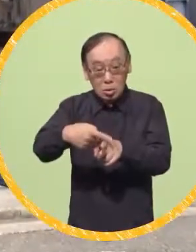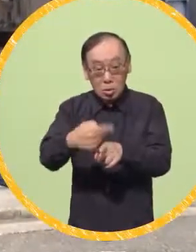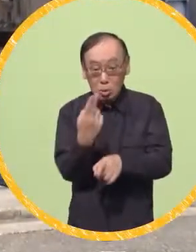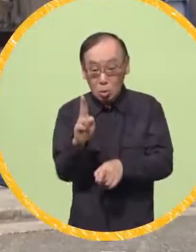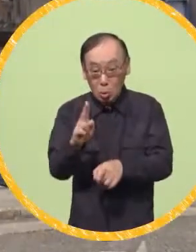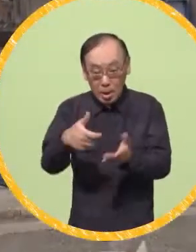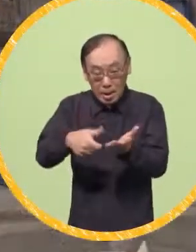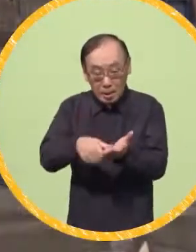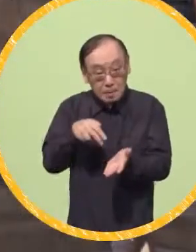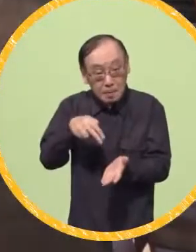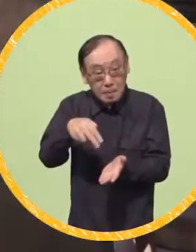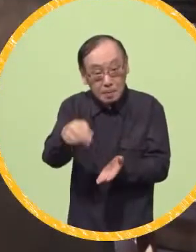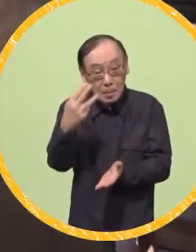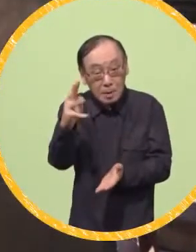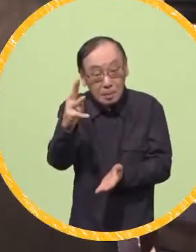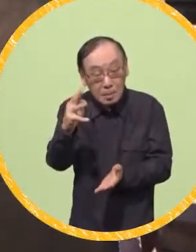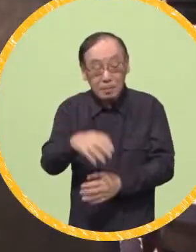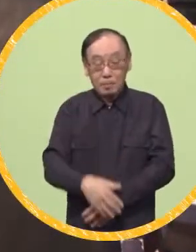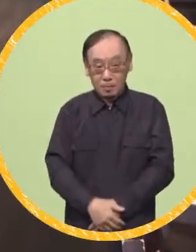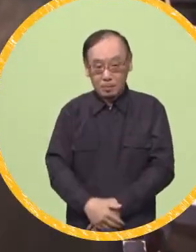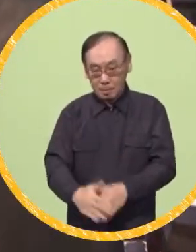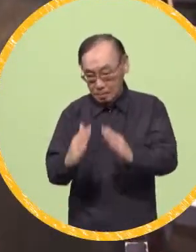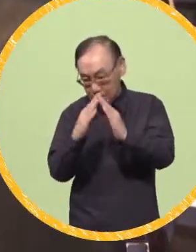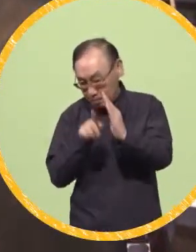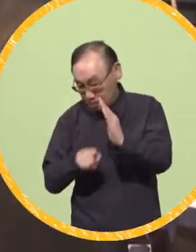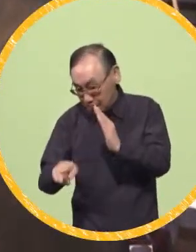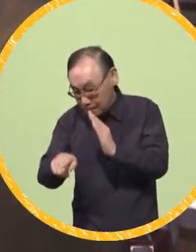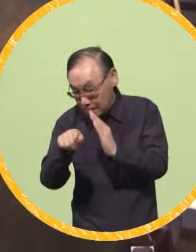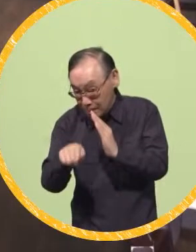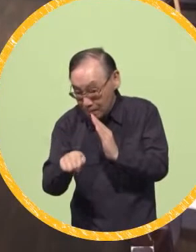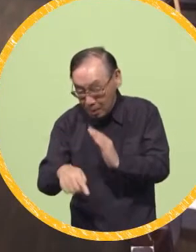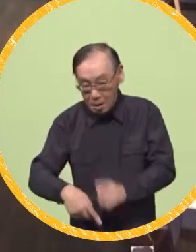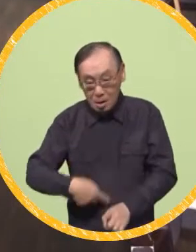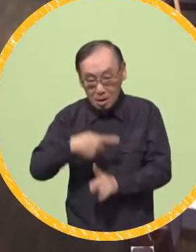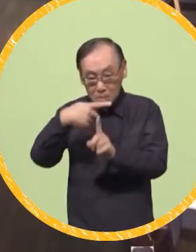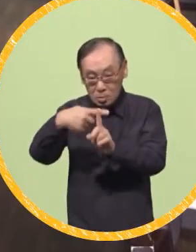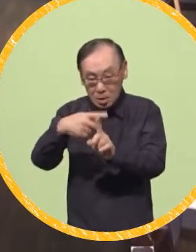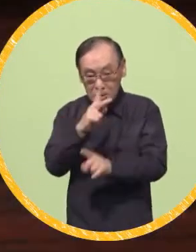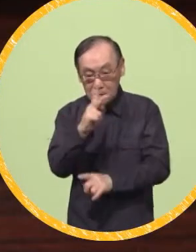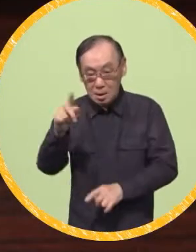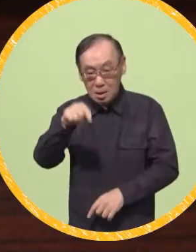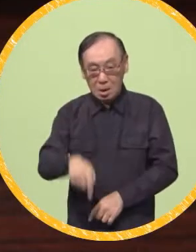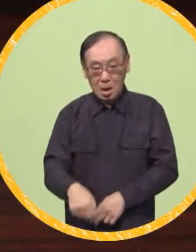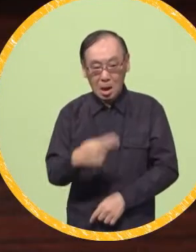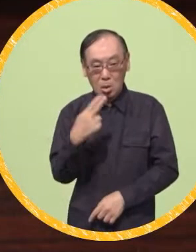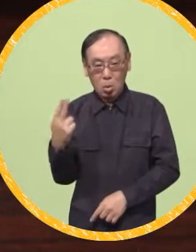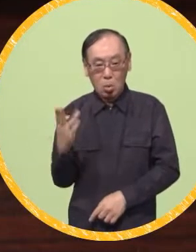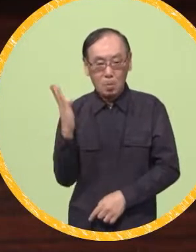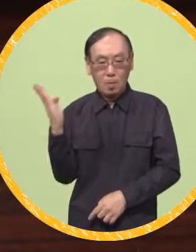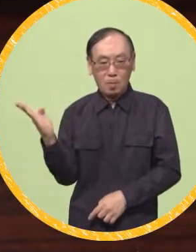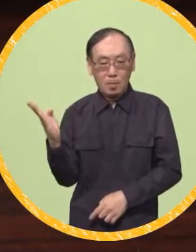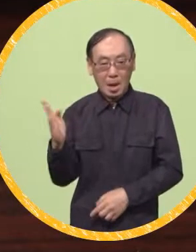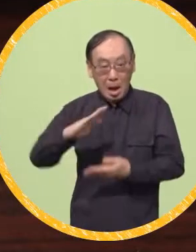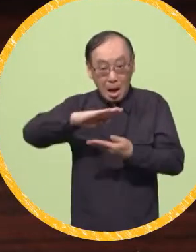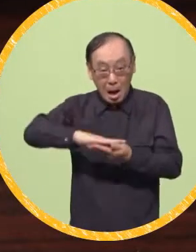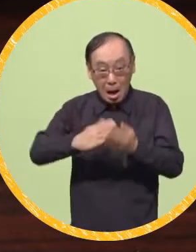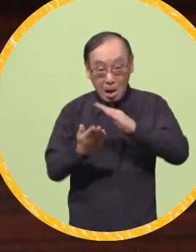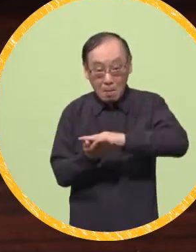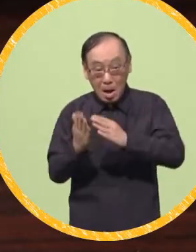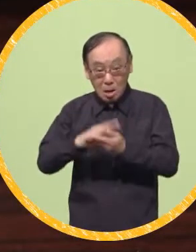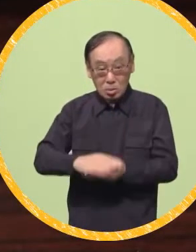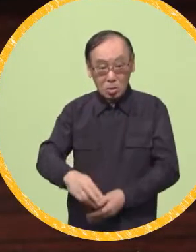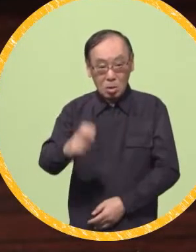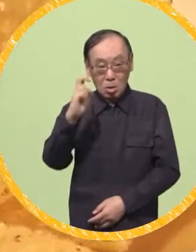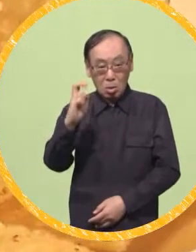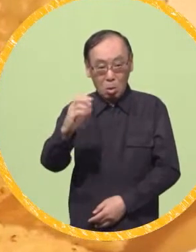から徒歩3分路地裏の隠れ家的なダイニングバー+ガードから属性ハンバーグ6モコがエントリー